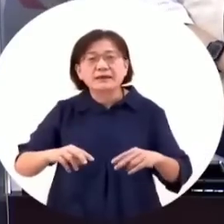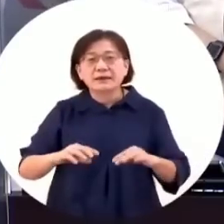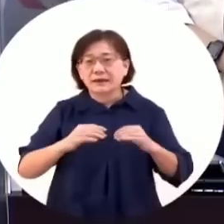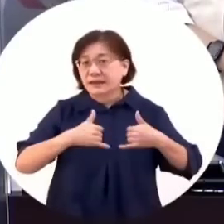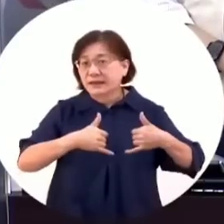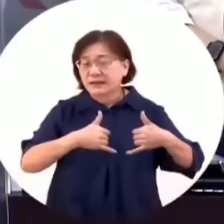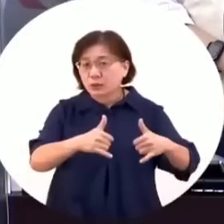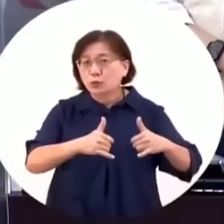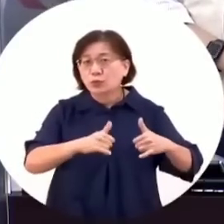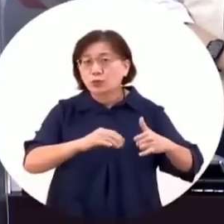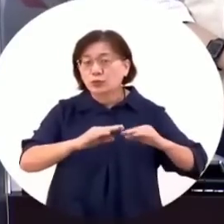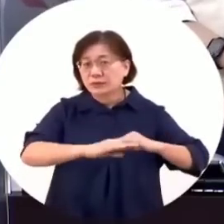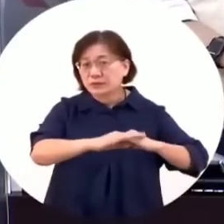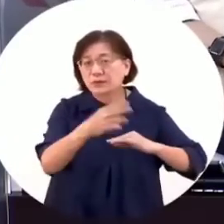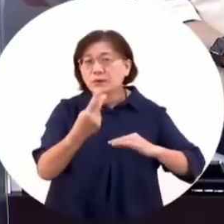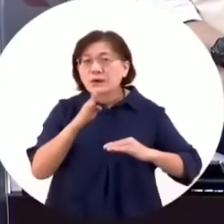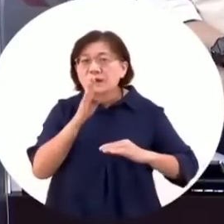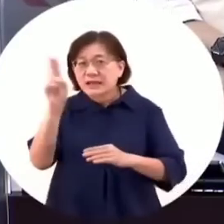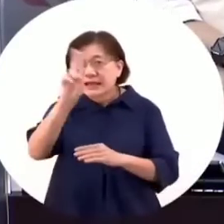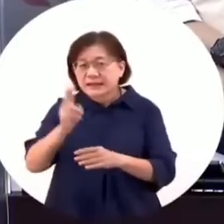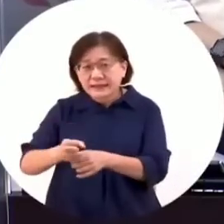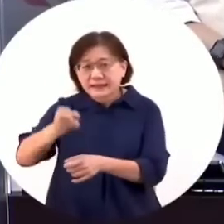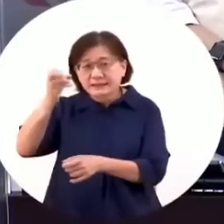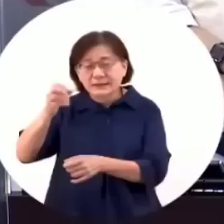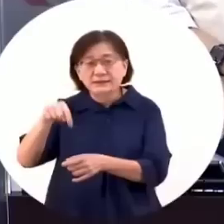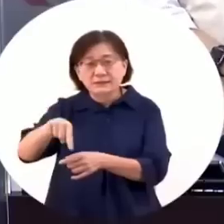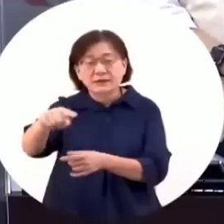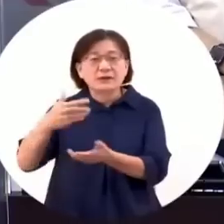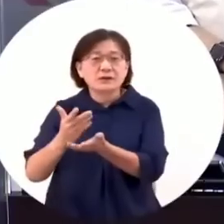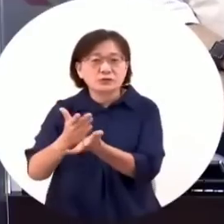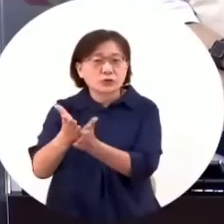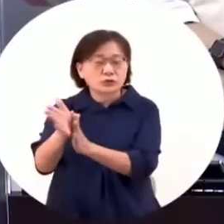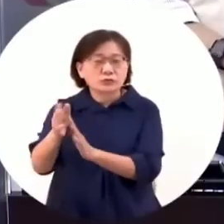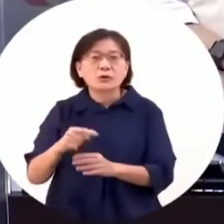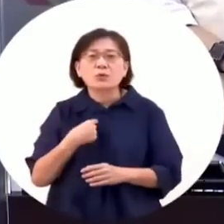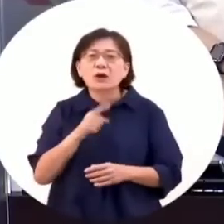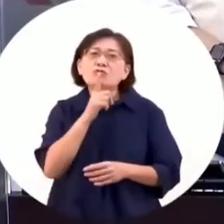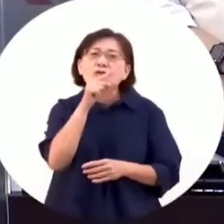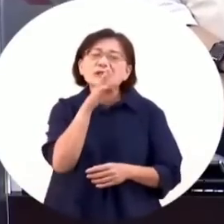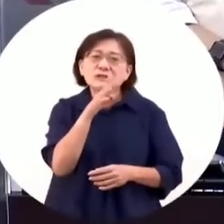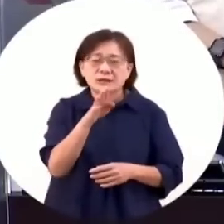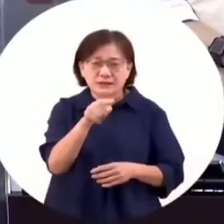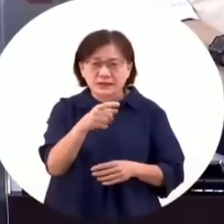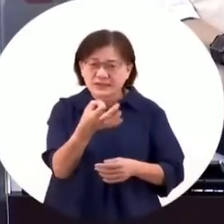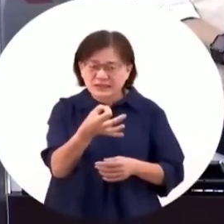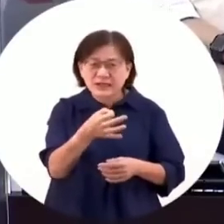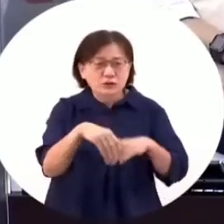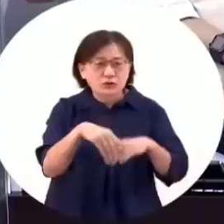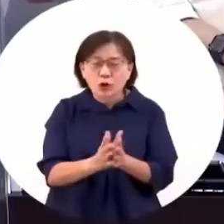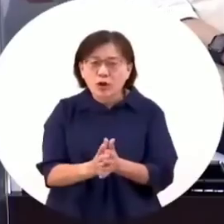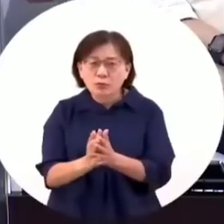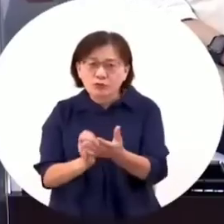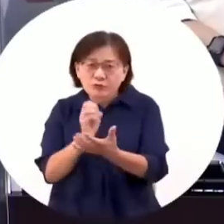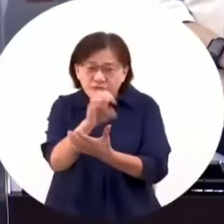砖，还有电线杆，所有的。 我要讲的一个问题是你拿到那么多资源，全部扎在一个市场，你能拿多